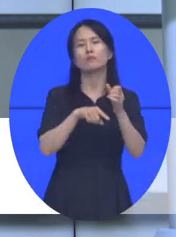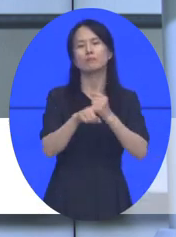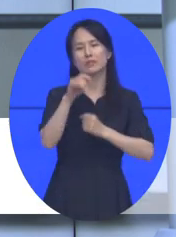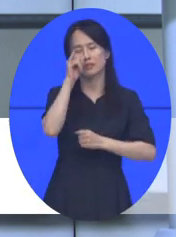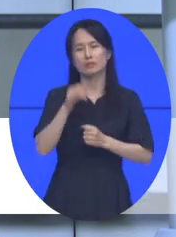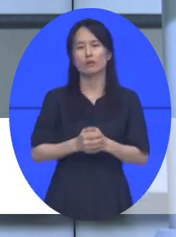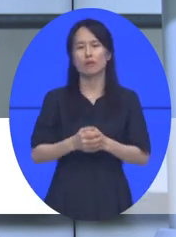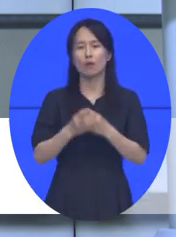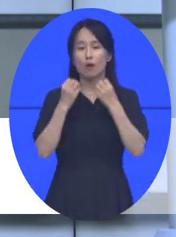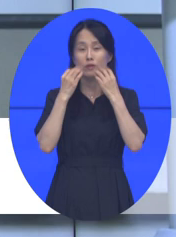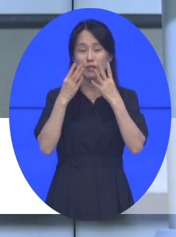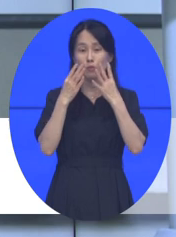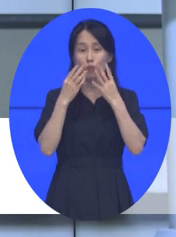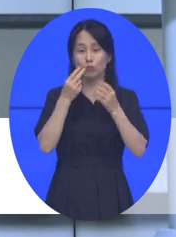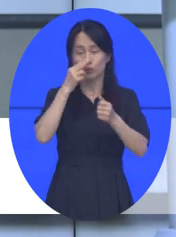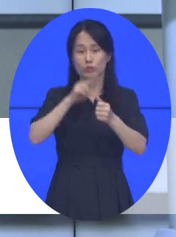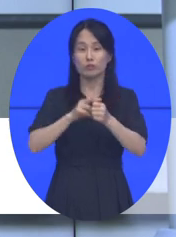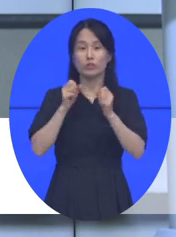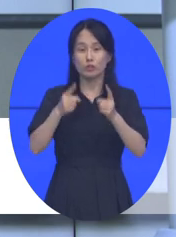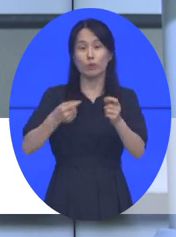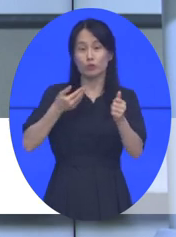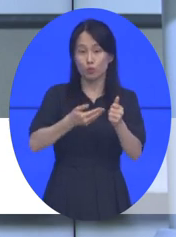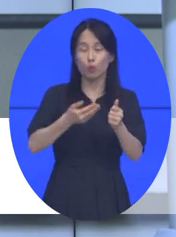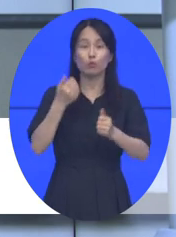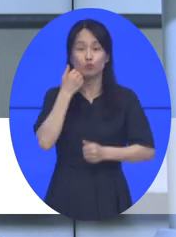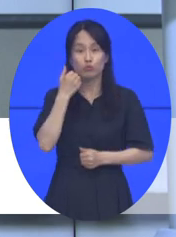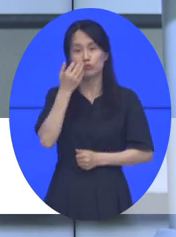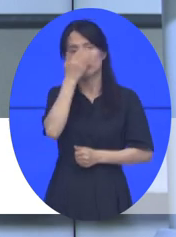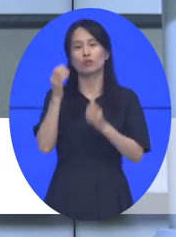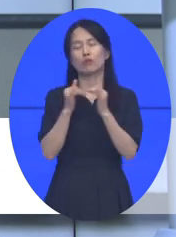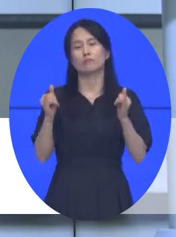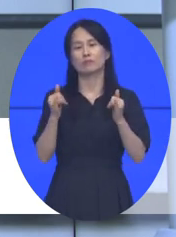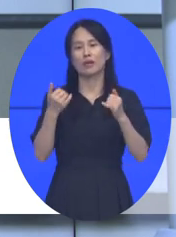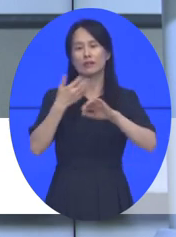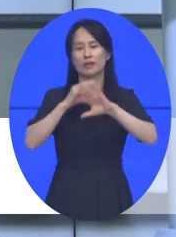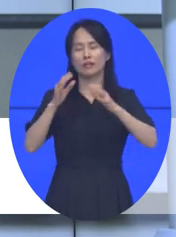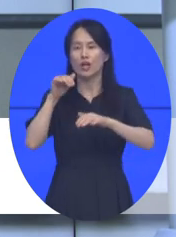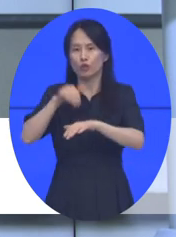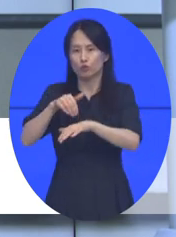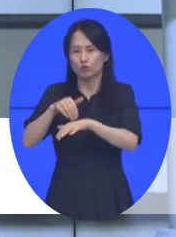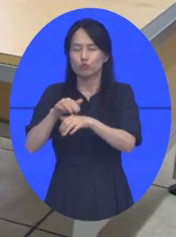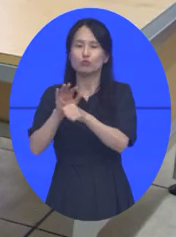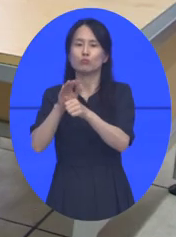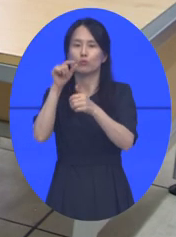도전의 기회를 제공합니다. 해외 연수 경험을 할 수 있는 지원 프로그램을 시작합니다.